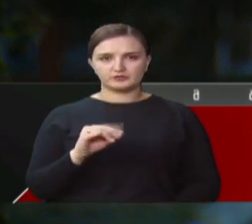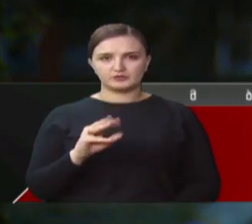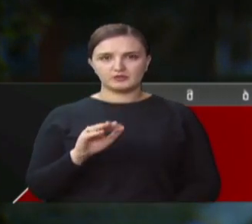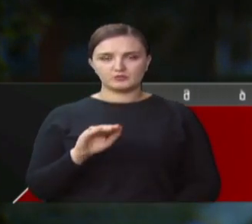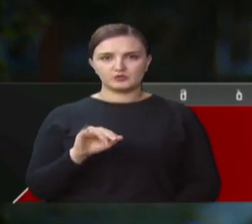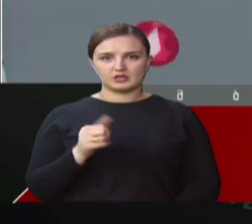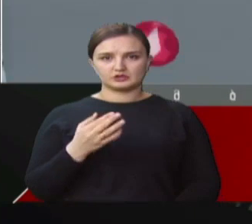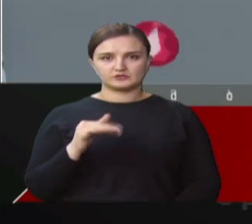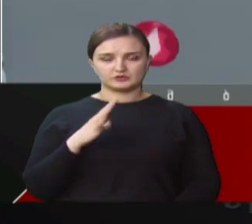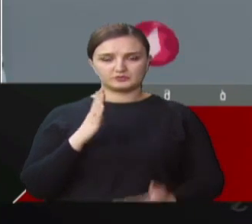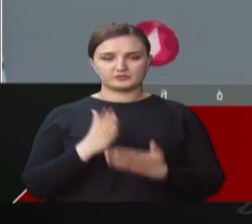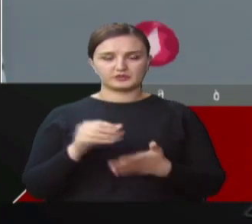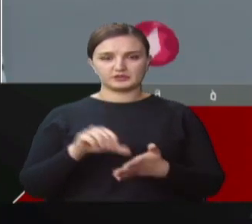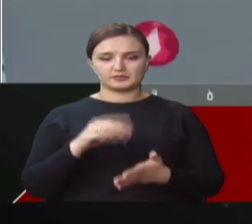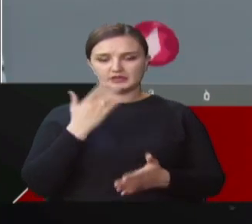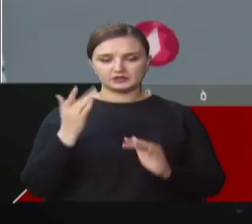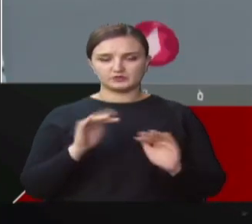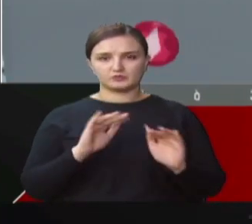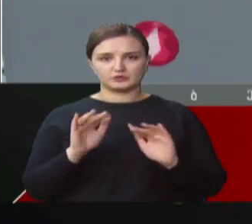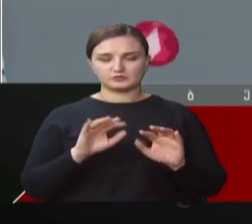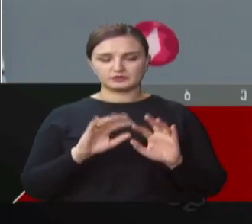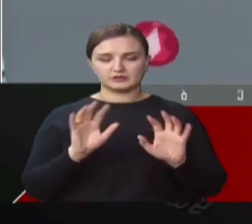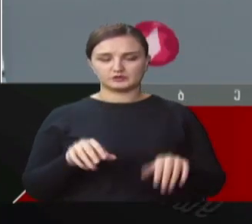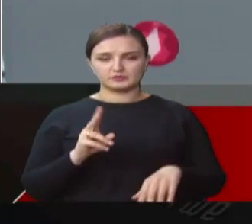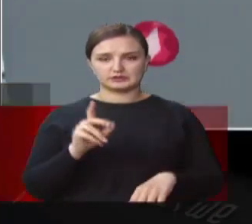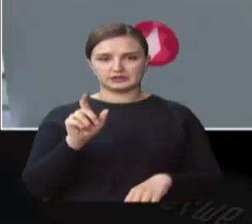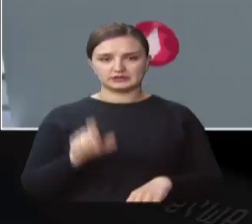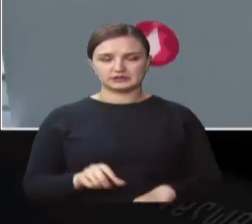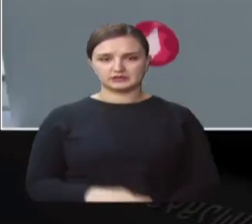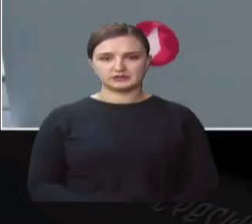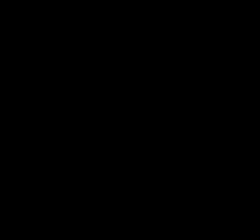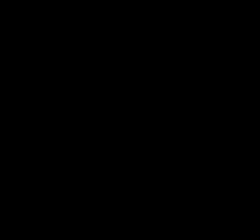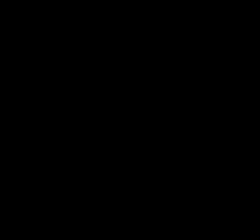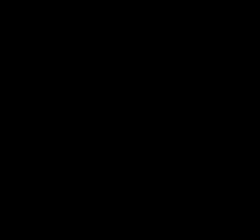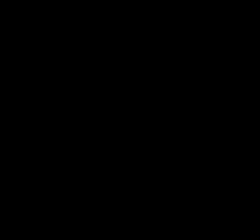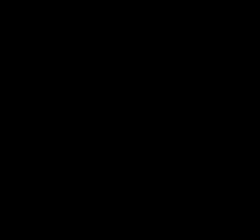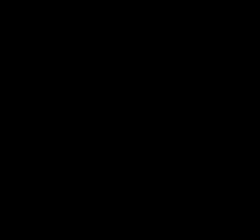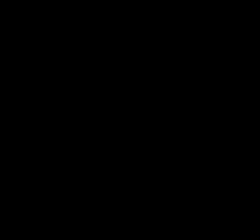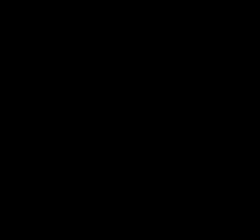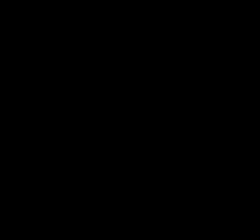მამულაშვილი იყო მოამბის პირდაპირ ეთერში ნაციონალური მოძრაობის თავმჯდომარეობის ერთ-ერთი კანდიდატი.